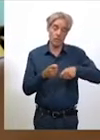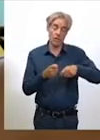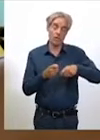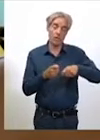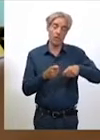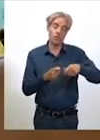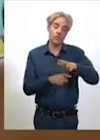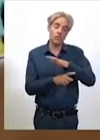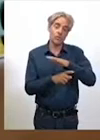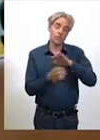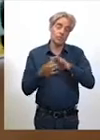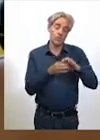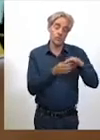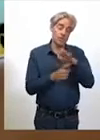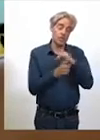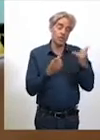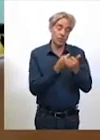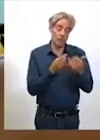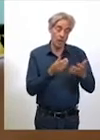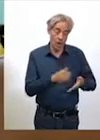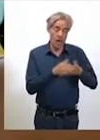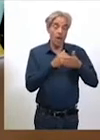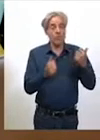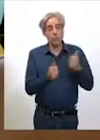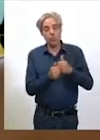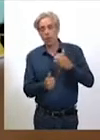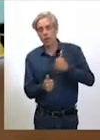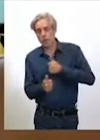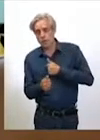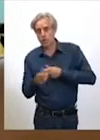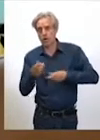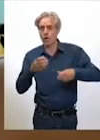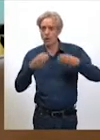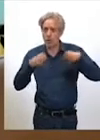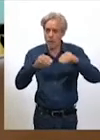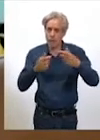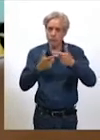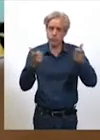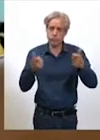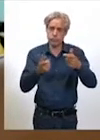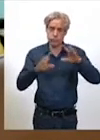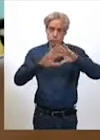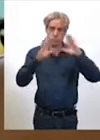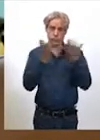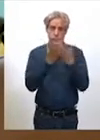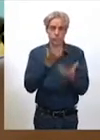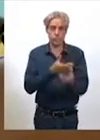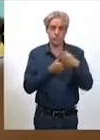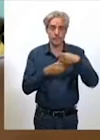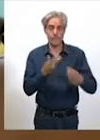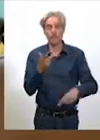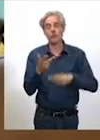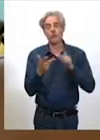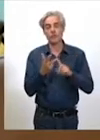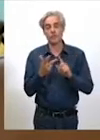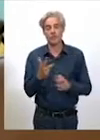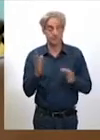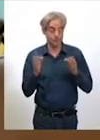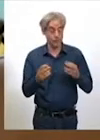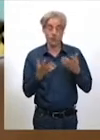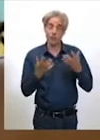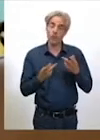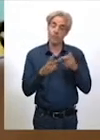comme pour l'ensemble de l'économie de proximité, je mets les commerçants, les artisans, etc. dans cette réflexion-là. Troisième axe, c'est aussi d'être une ville